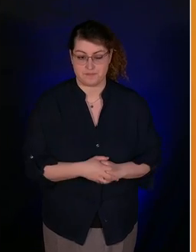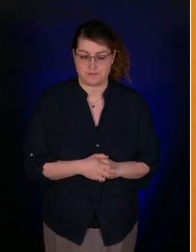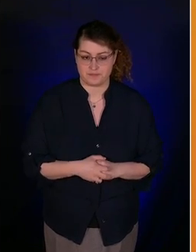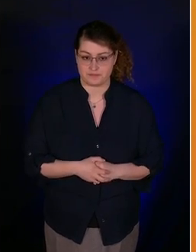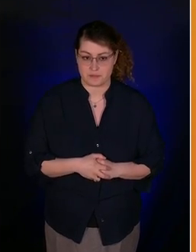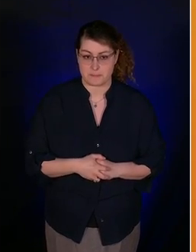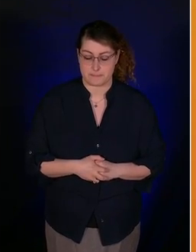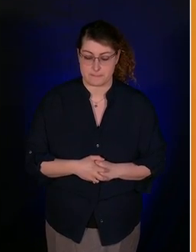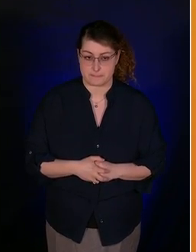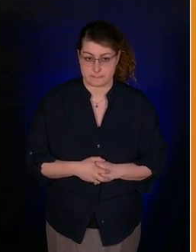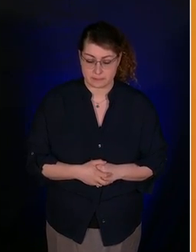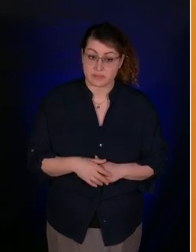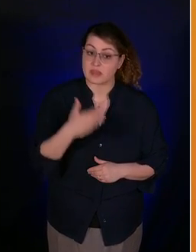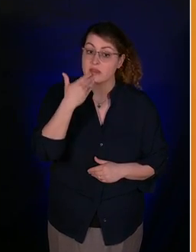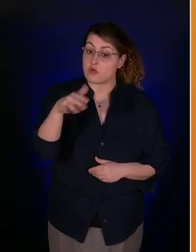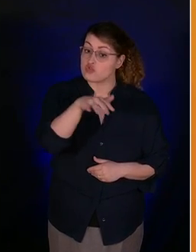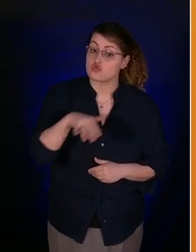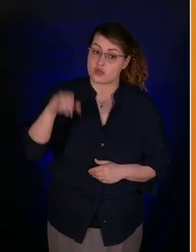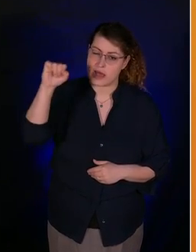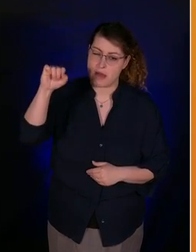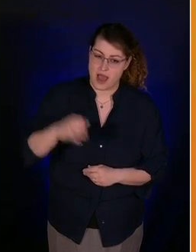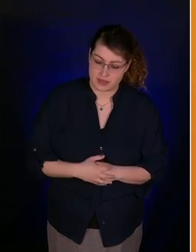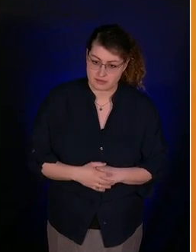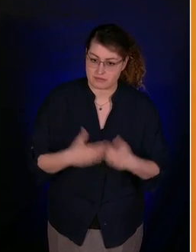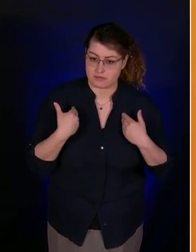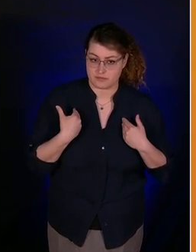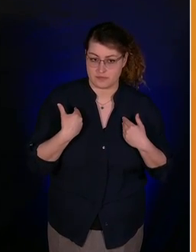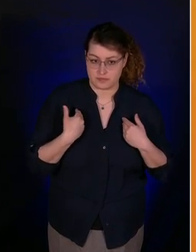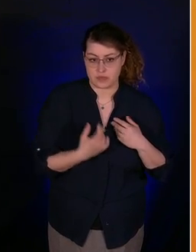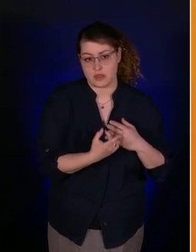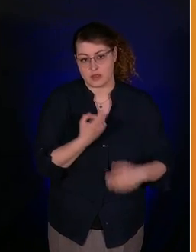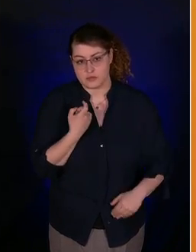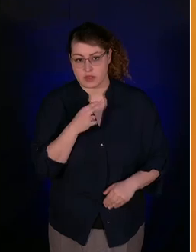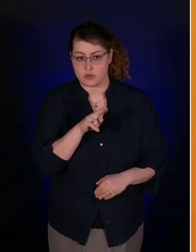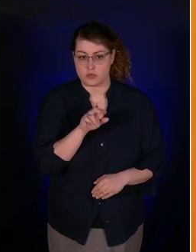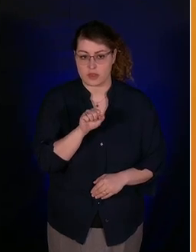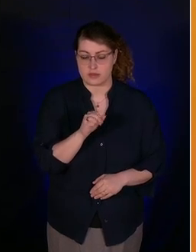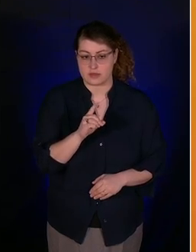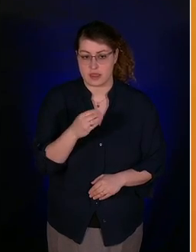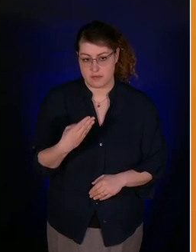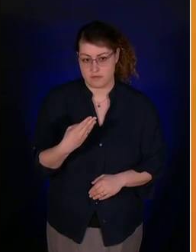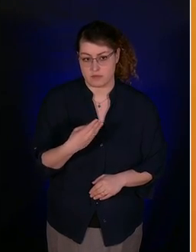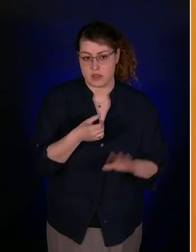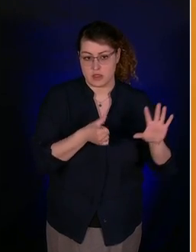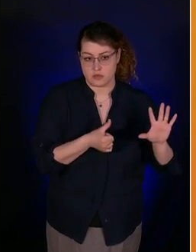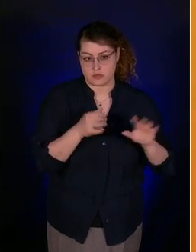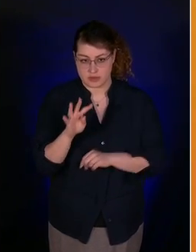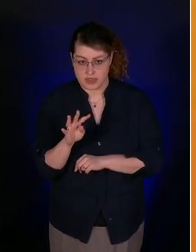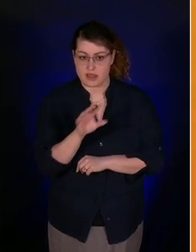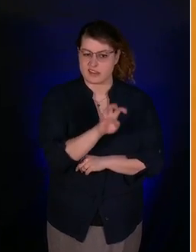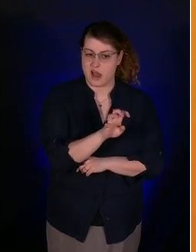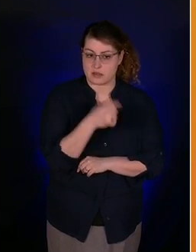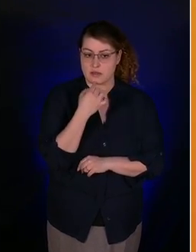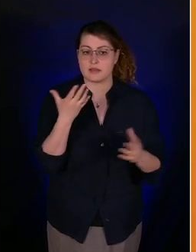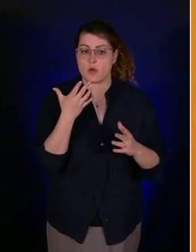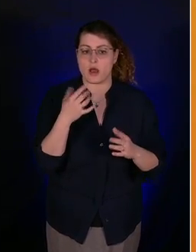Bonjour. Bonjour chers camarades. Alors Cédric Dos Santos, mandaté de l'USTM 6440 pour Pour ceux qui ne savent pas, c'est